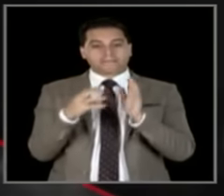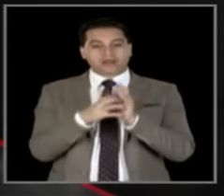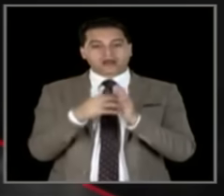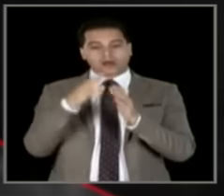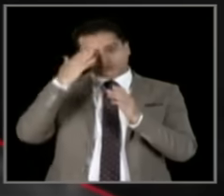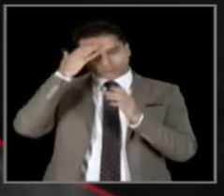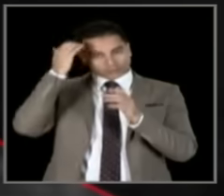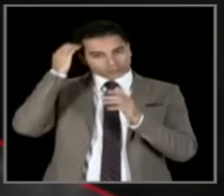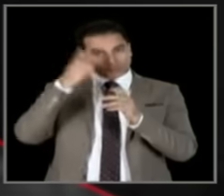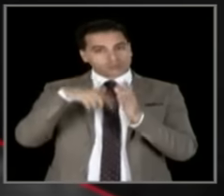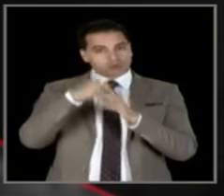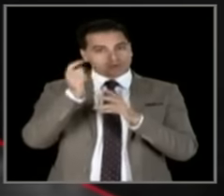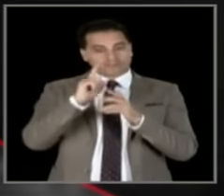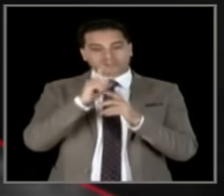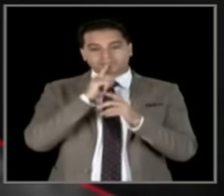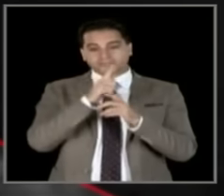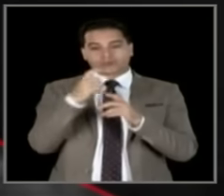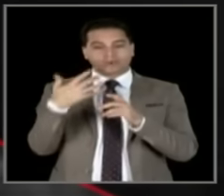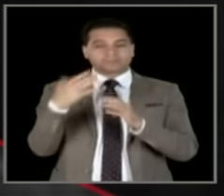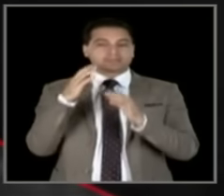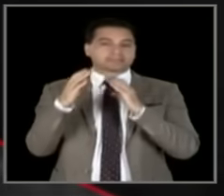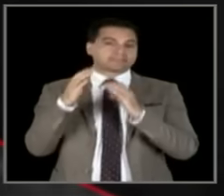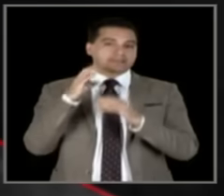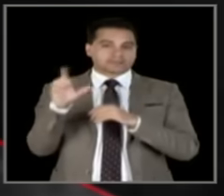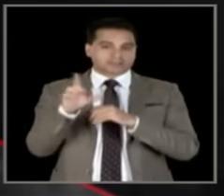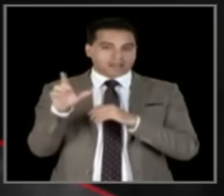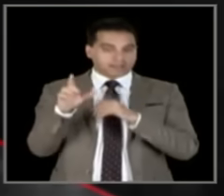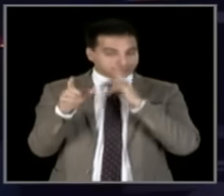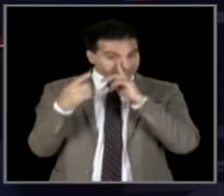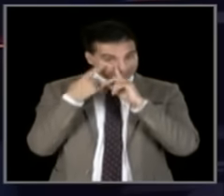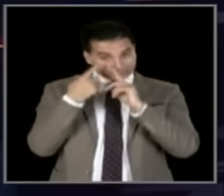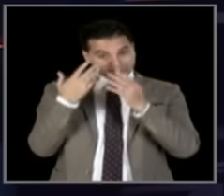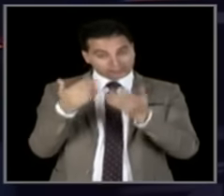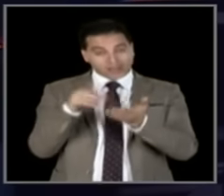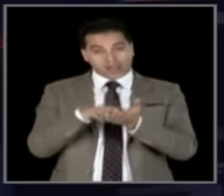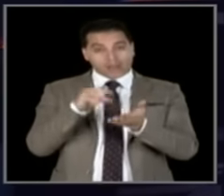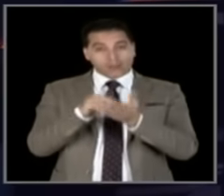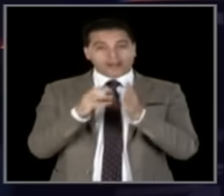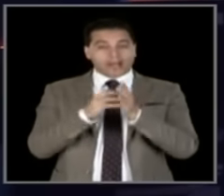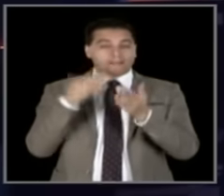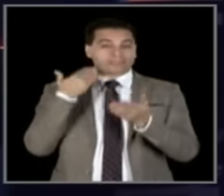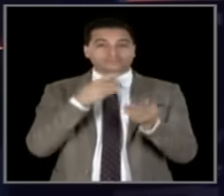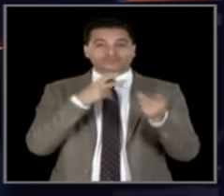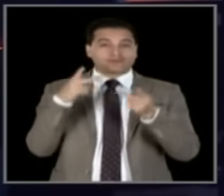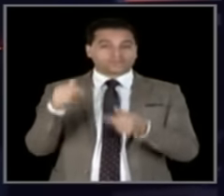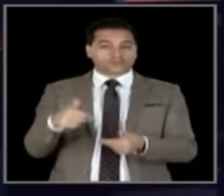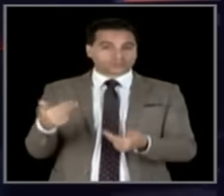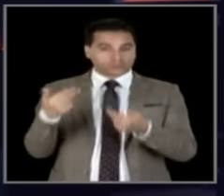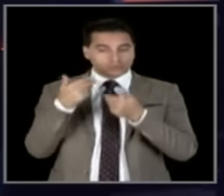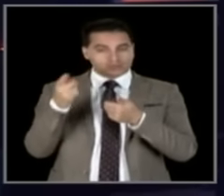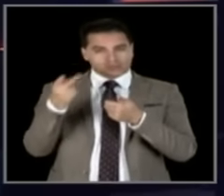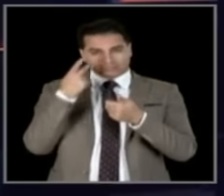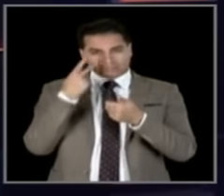جامعة أسيوط مفيش نقاط و105 نقطة إجابات صحيحة. أول جامعة مشرفانا في الاستوديو